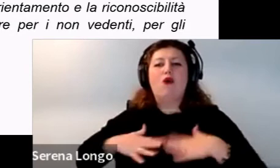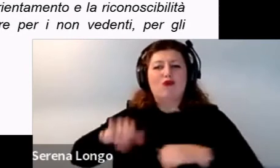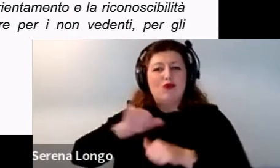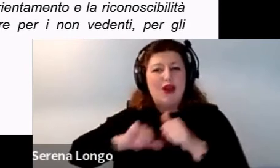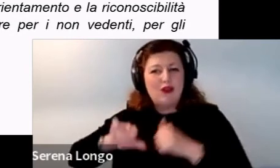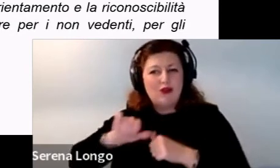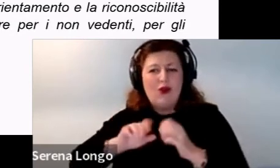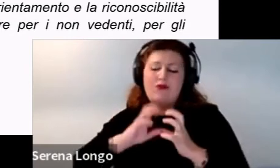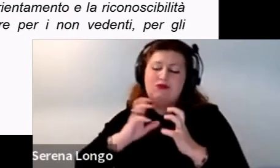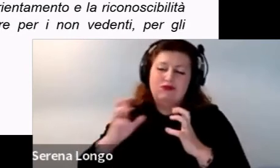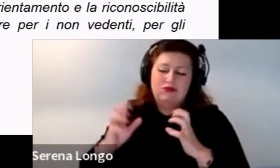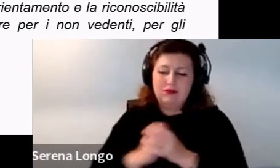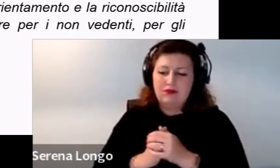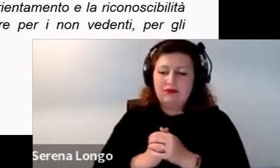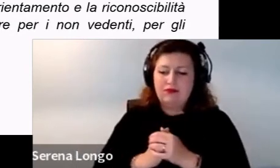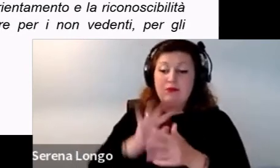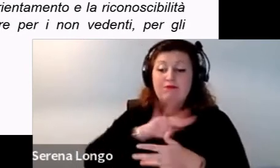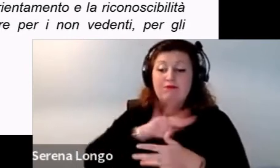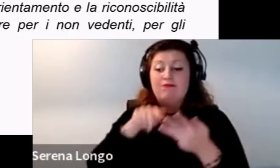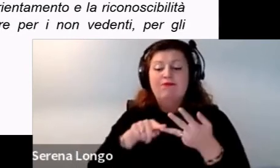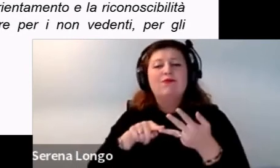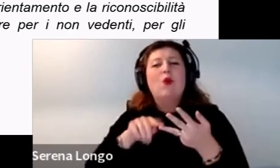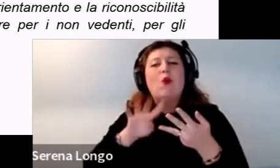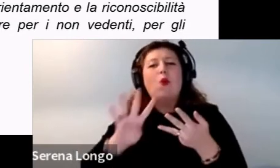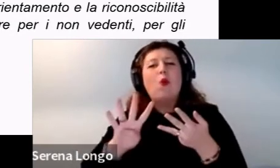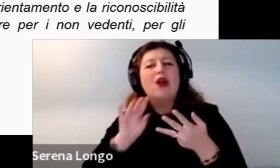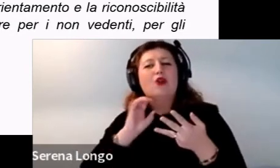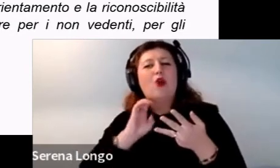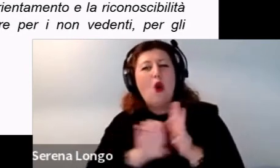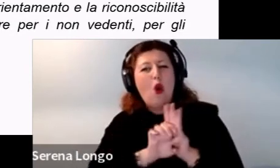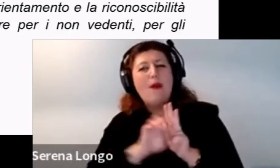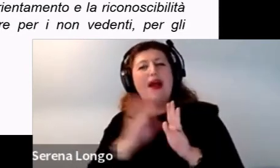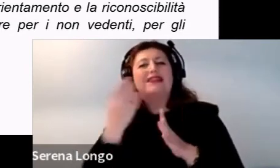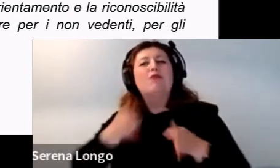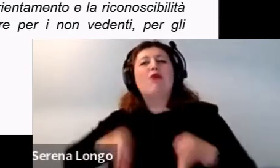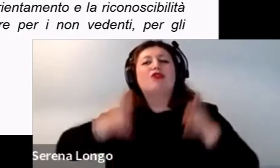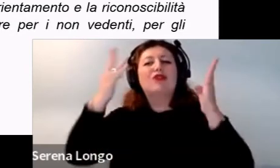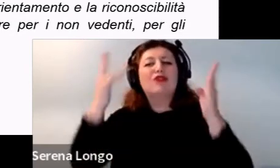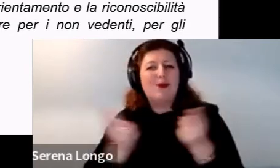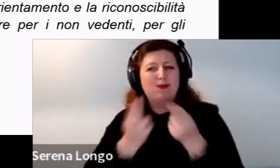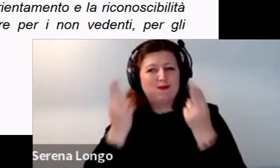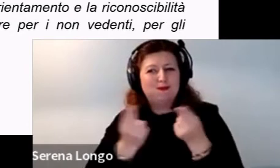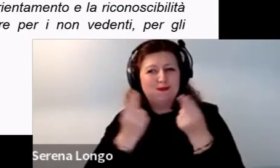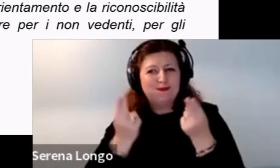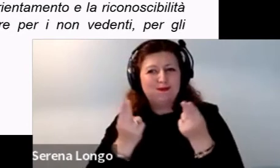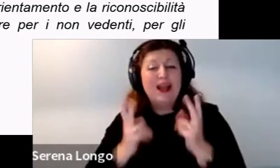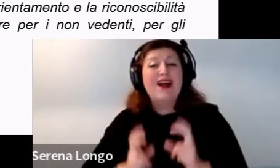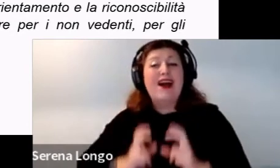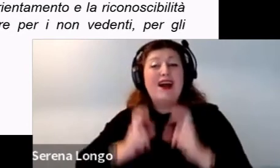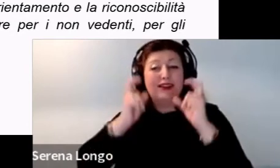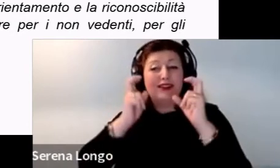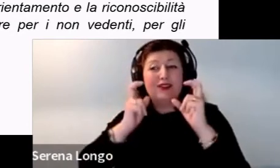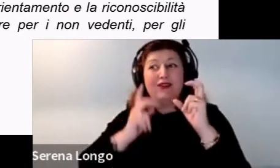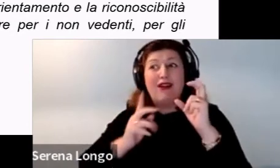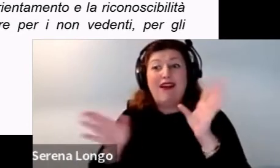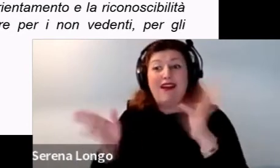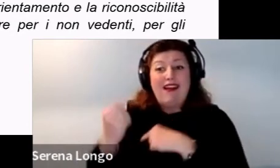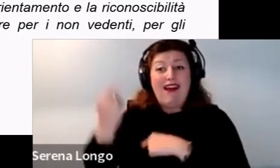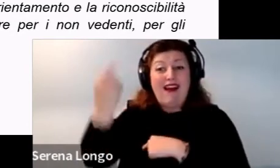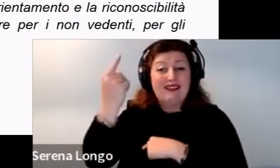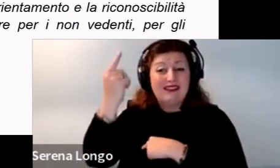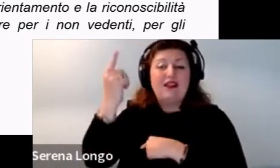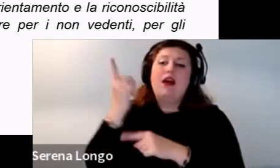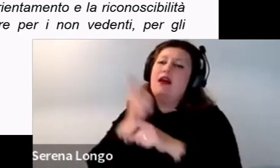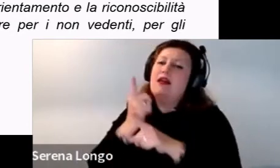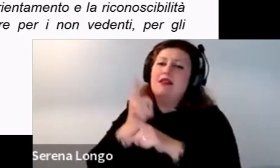quarto e ultimo comma, nel caso di edifici scolastici a più piani senza ascensore, la classe frequentata da un alunno non deambulante